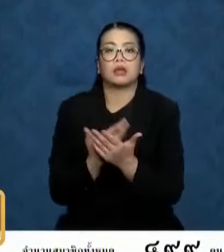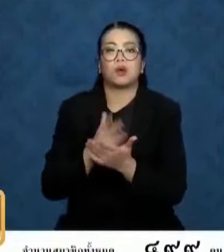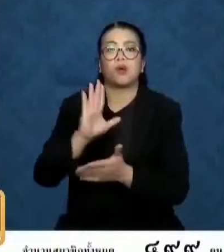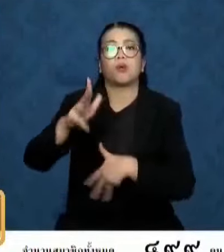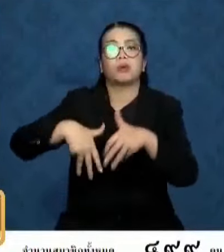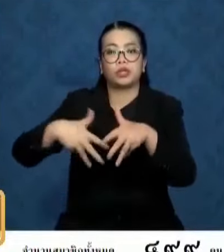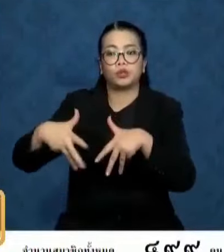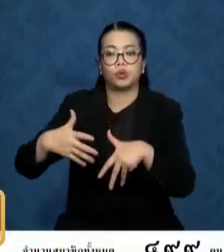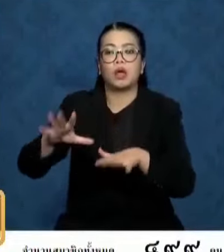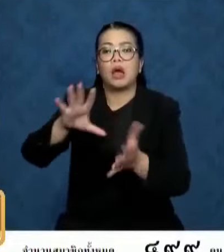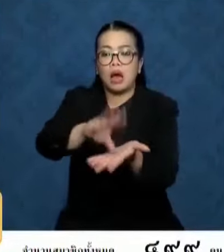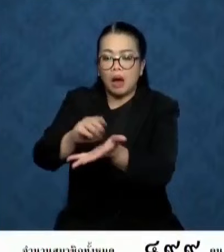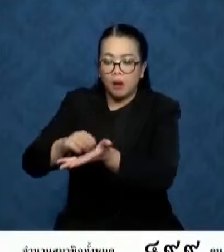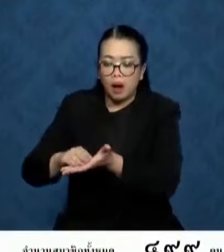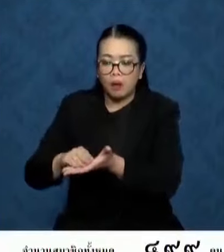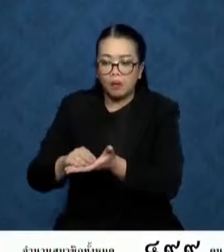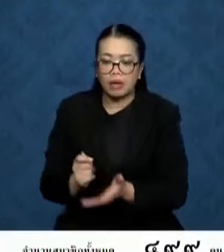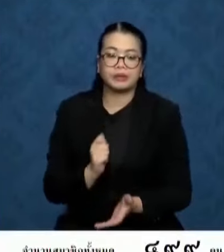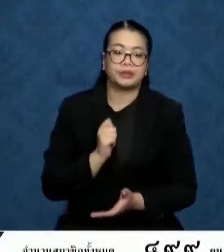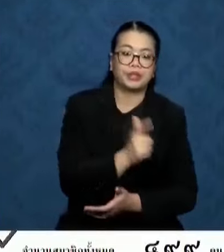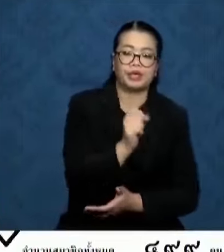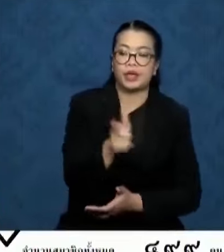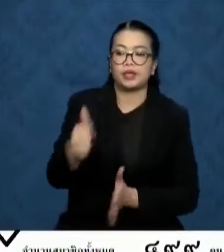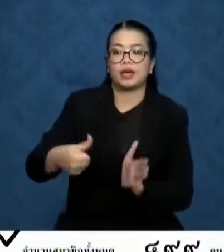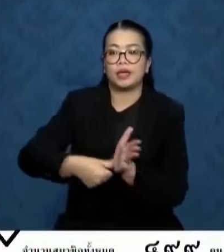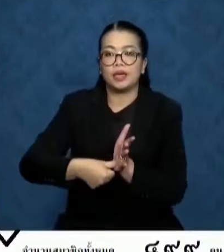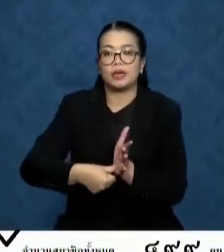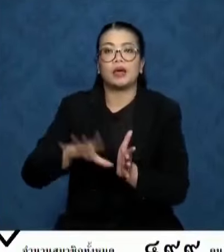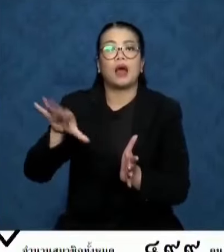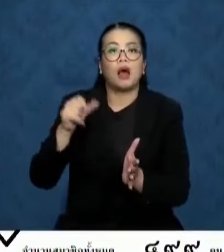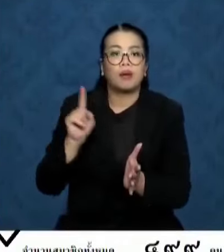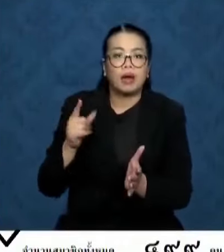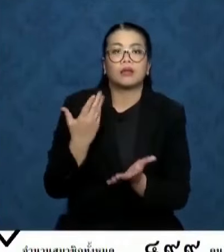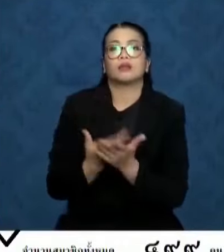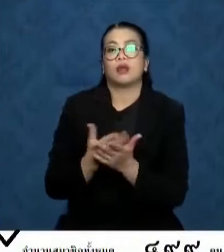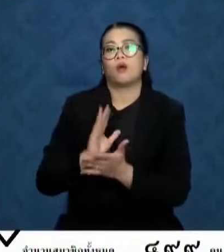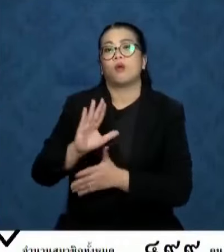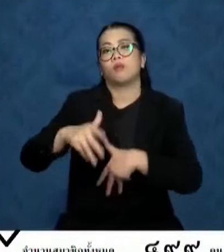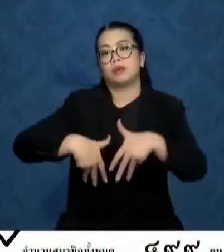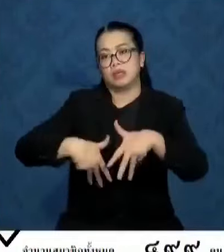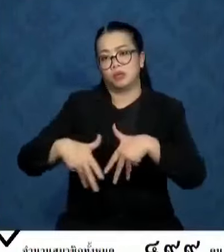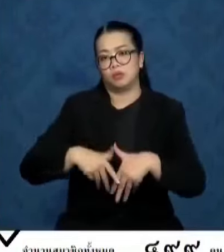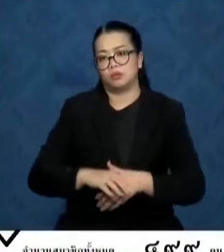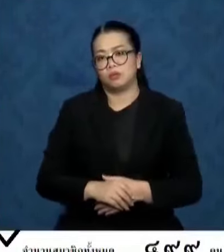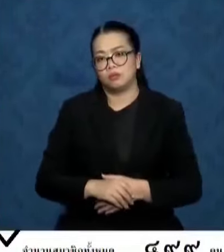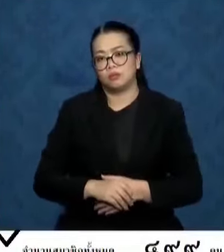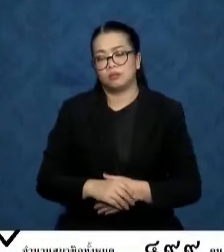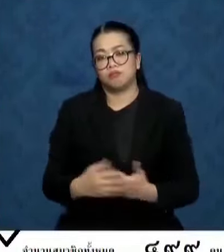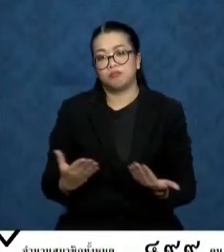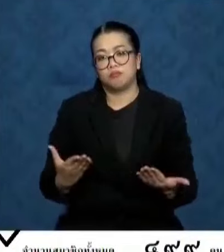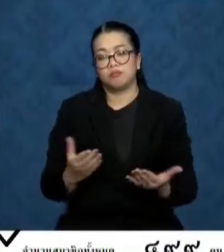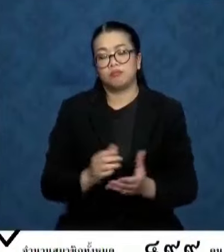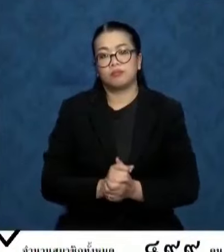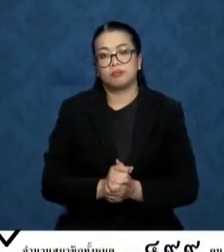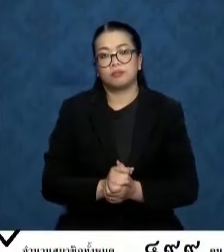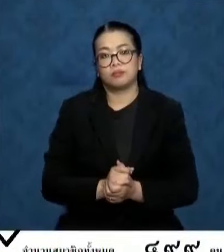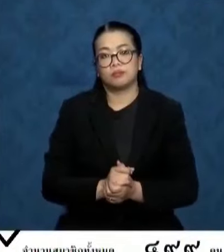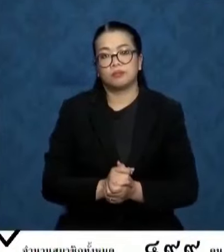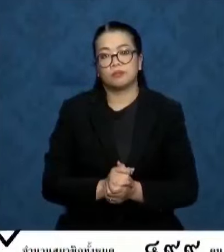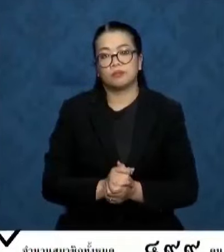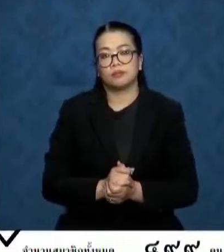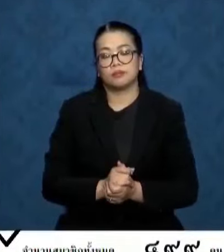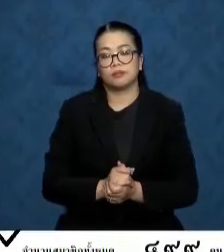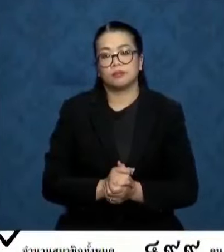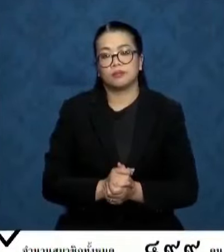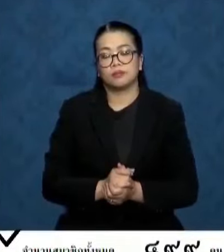นี่ก็คอสิงที่ขอนิญาตที่จะกราบเรีนกับทานประทานให้เห็นภาพมันไม่สมราคาคิดใหญ่ทำเป็อย่างที่เรียนคำถาม